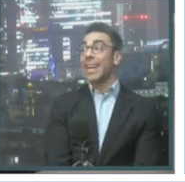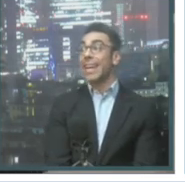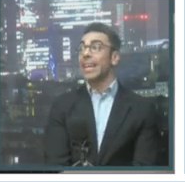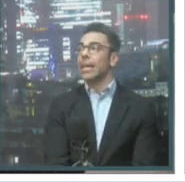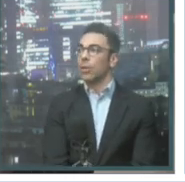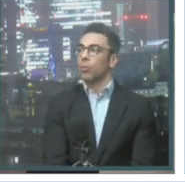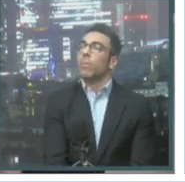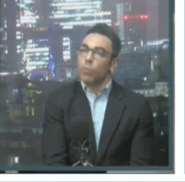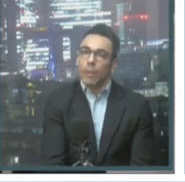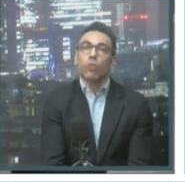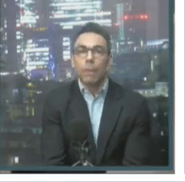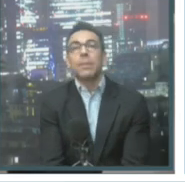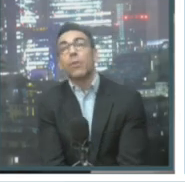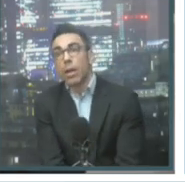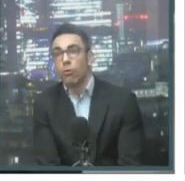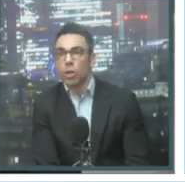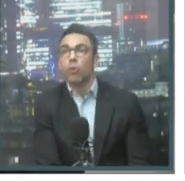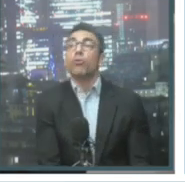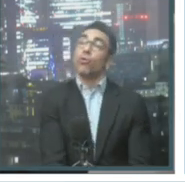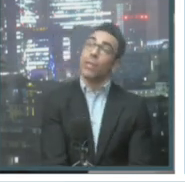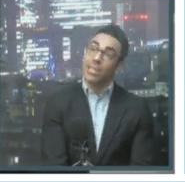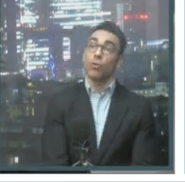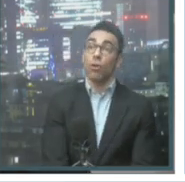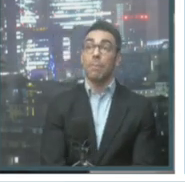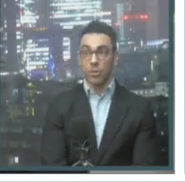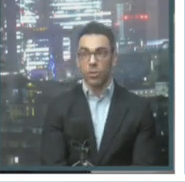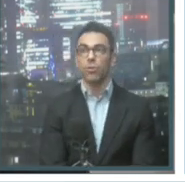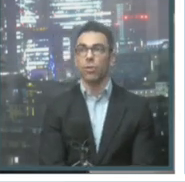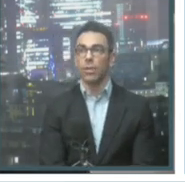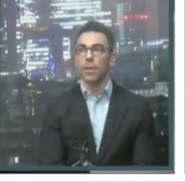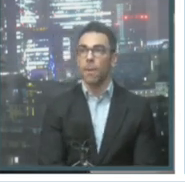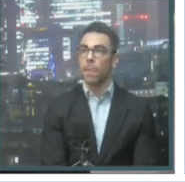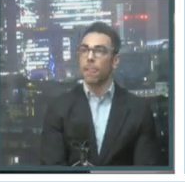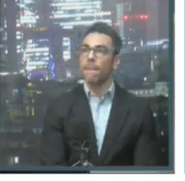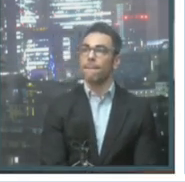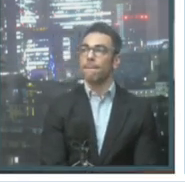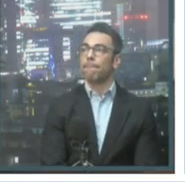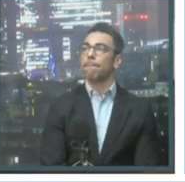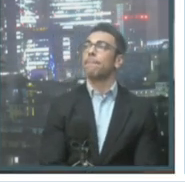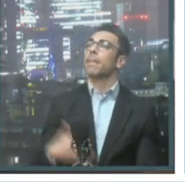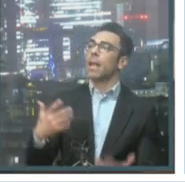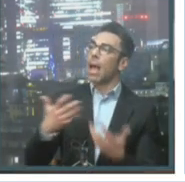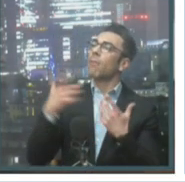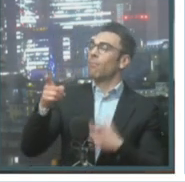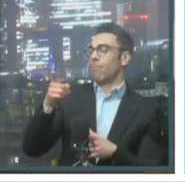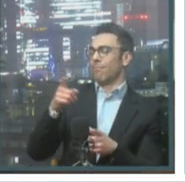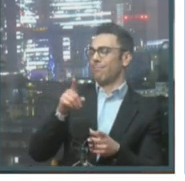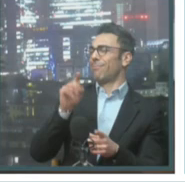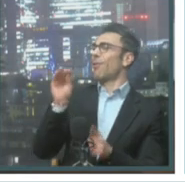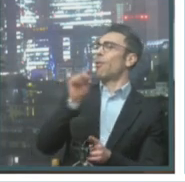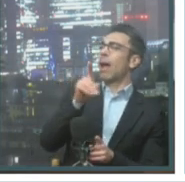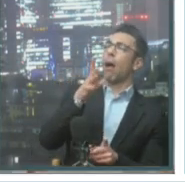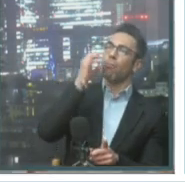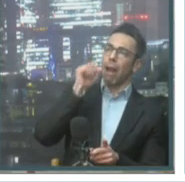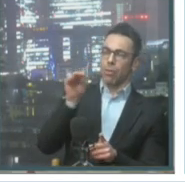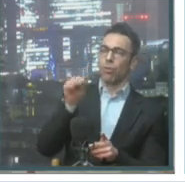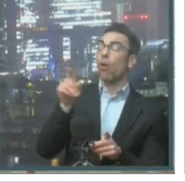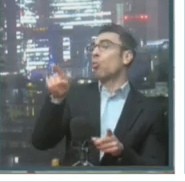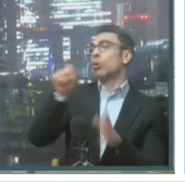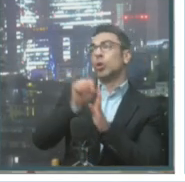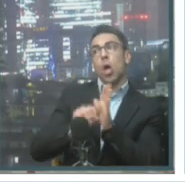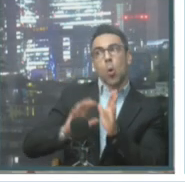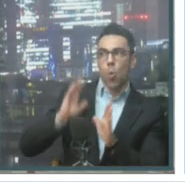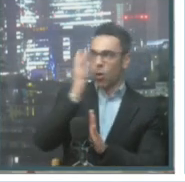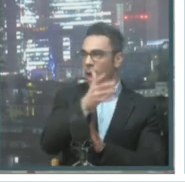vedere soprattutto le persone che non ci conoscono chi sono le persone sorde ecco invece le braccia tu la storia dei cer completamente